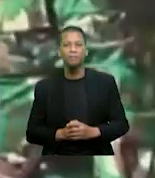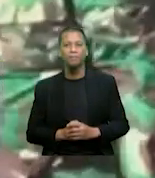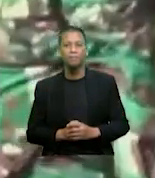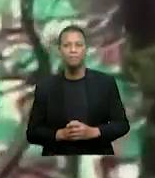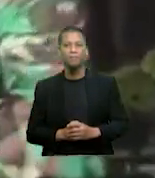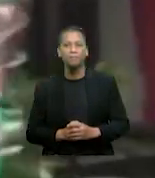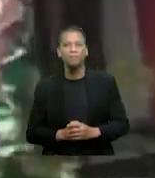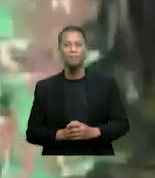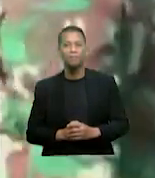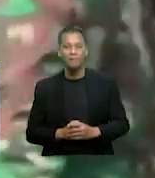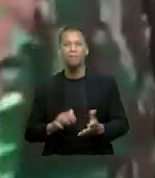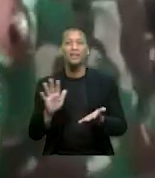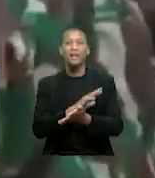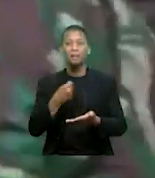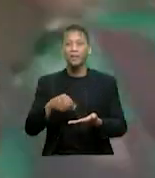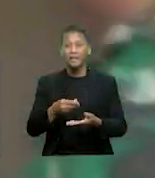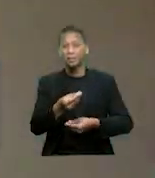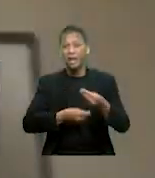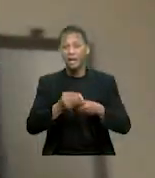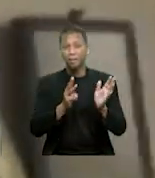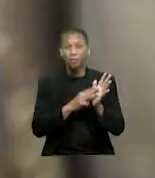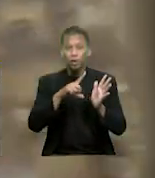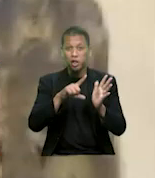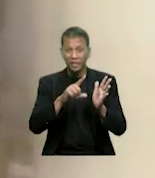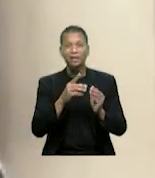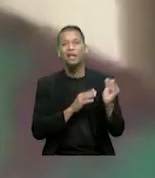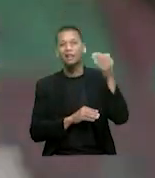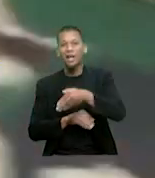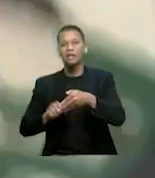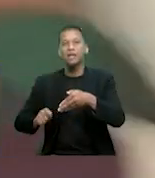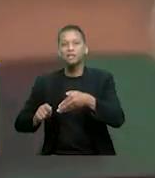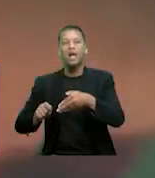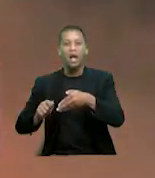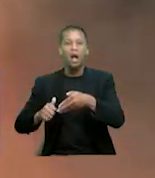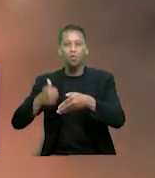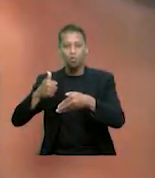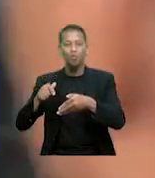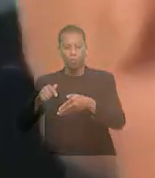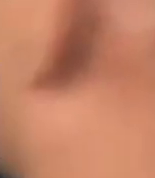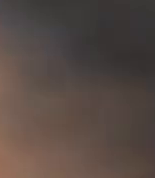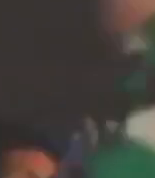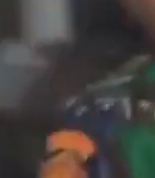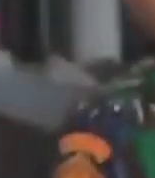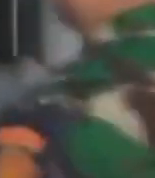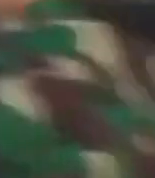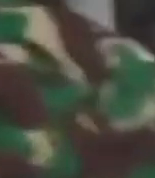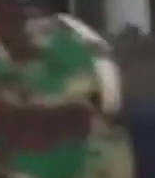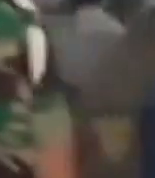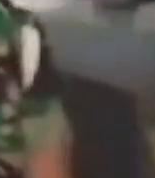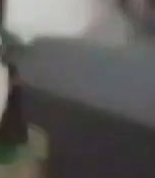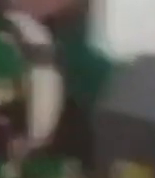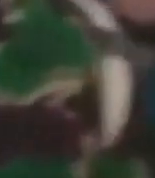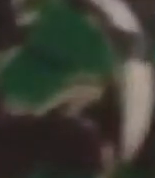mantan menteri perdagangan M Lutfi tiba di kejaksaan agung Rabu pagi untuk memenuhi panggilan penyidik Lutfi diperiksa sebagai saksi terkait kasus